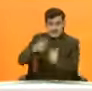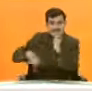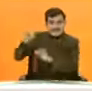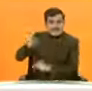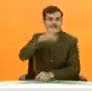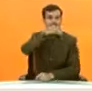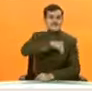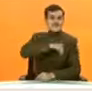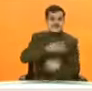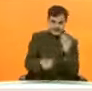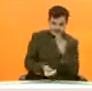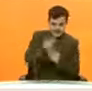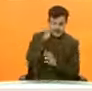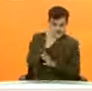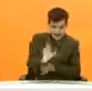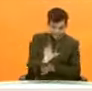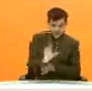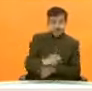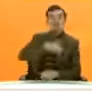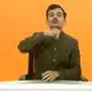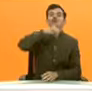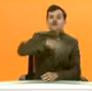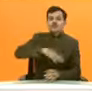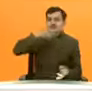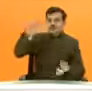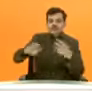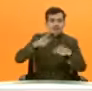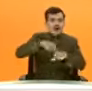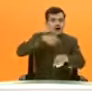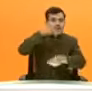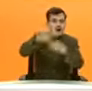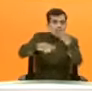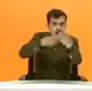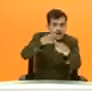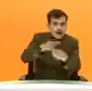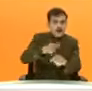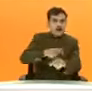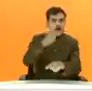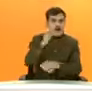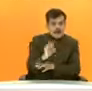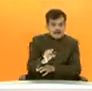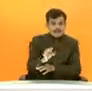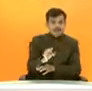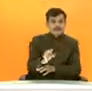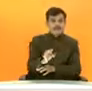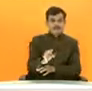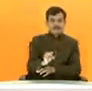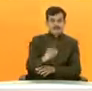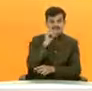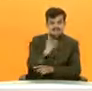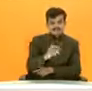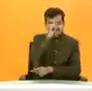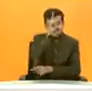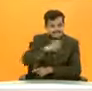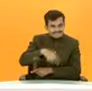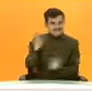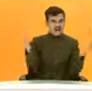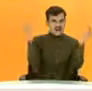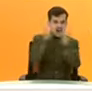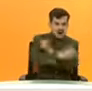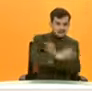रही थी, युवाओं के लिए नए अवसर तैयार हो रहे थे, देश के दुश्मनों को,